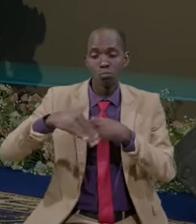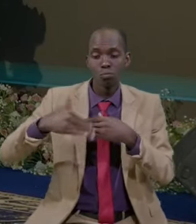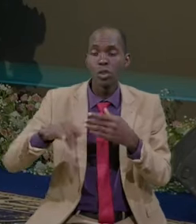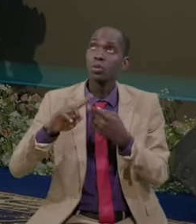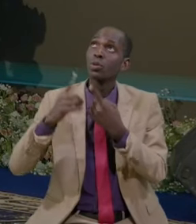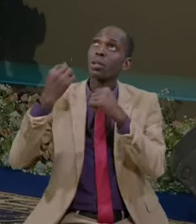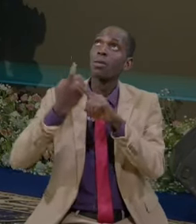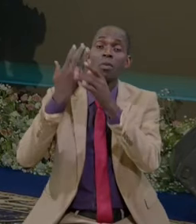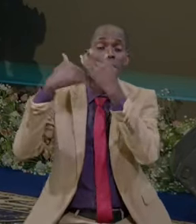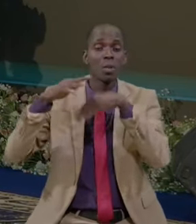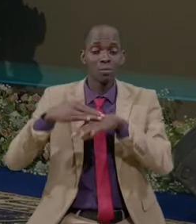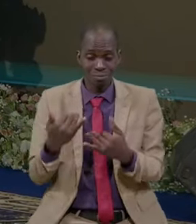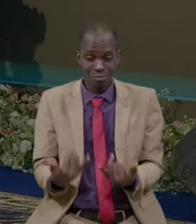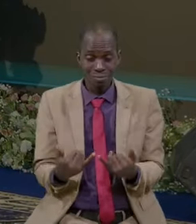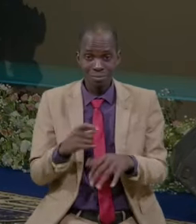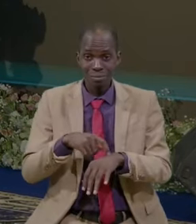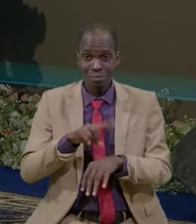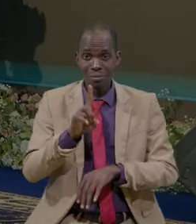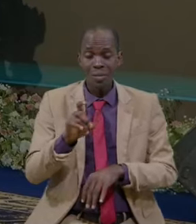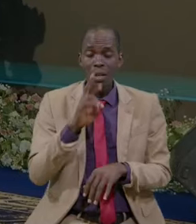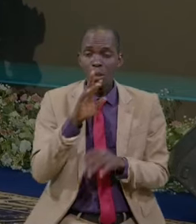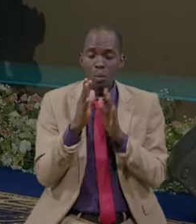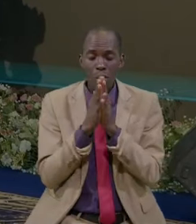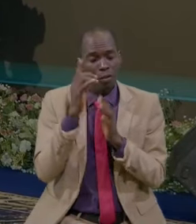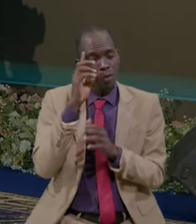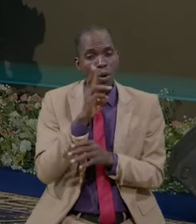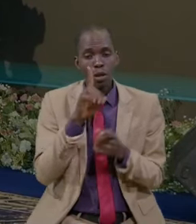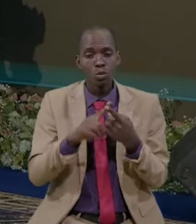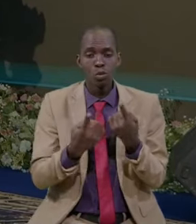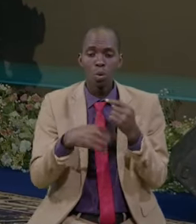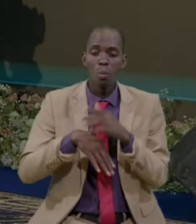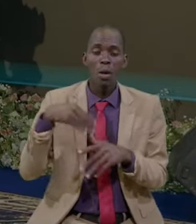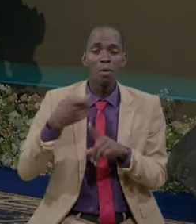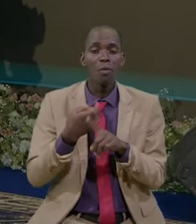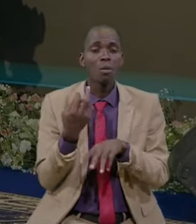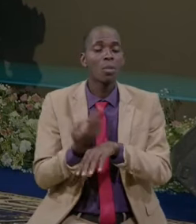Dans l'Ancien Testament, l'ancienne onction, vous ne cherchez pas